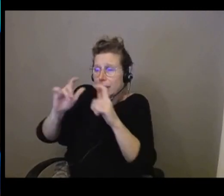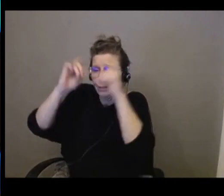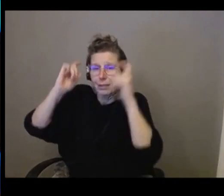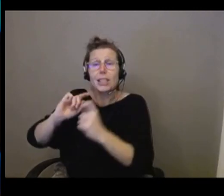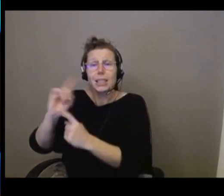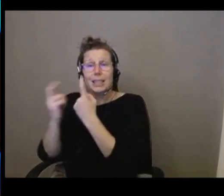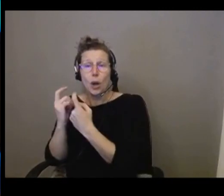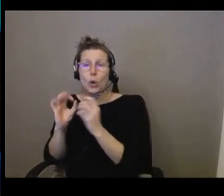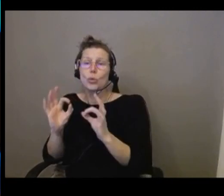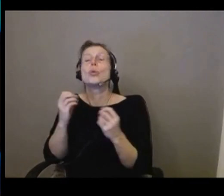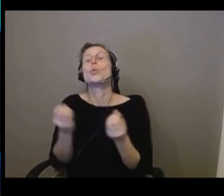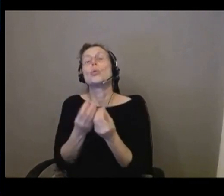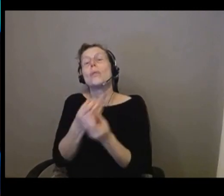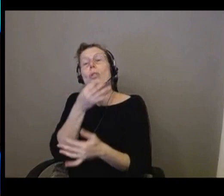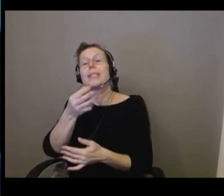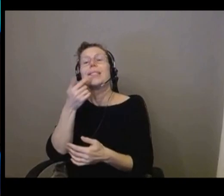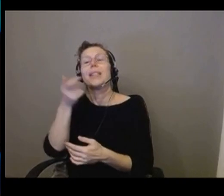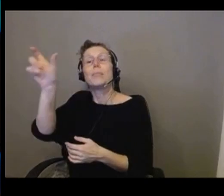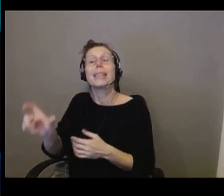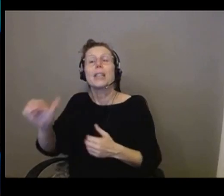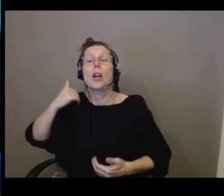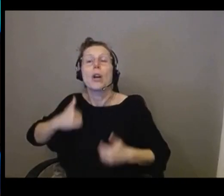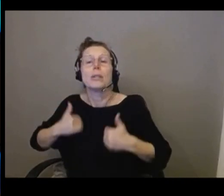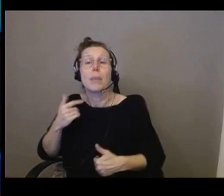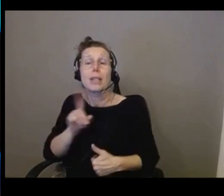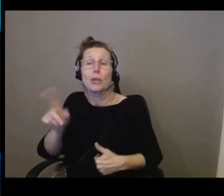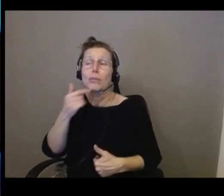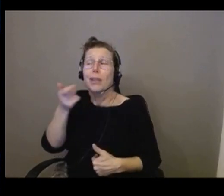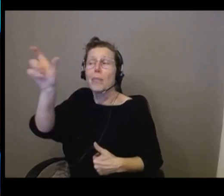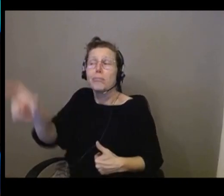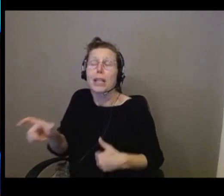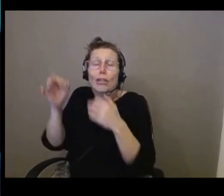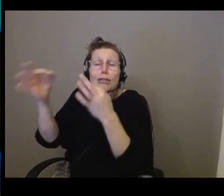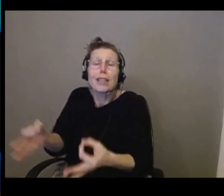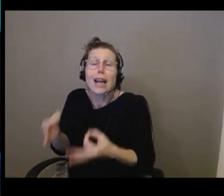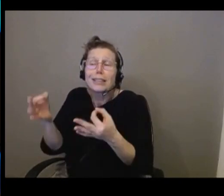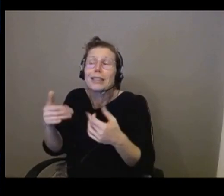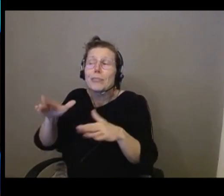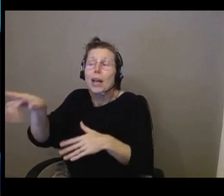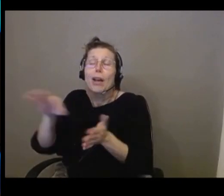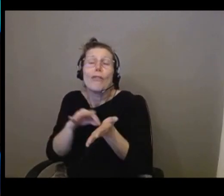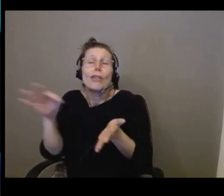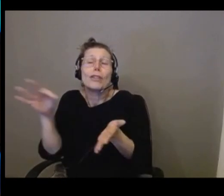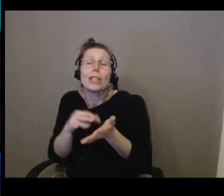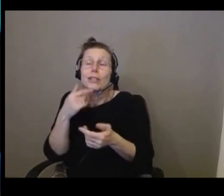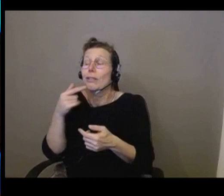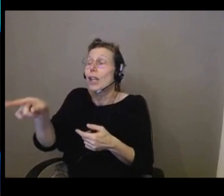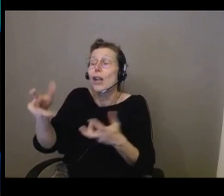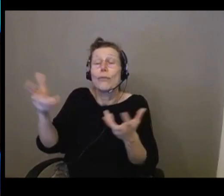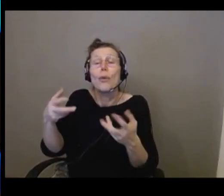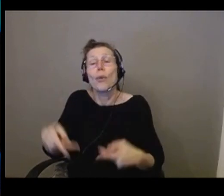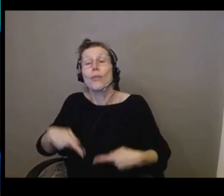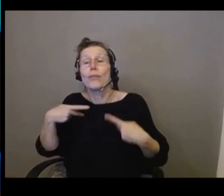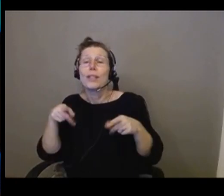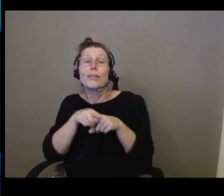ordinaires fainéantes, c'est-à-dire des personnes ordinaires qui voudraient vivre la même vie que les autres avec un sens en moins, ou 2 sens en moins, pourquoi pas.